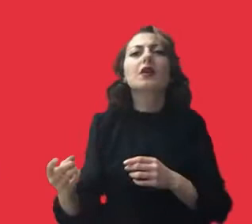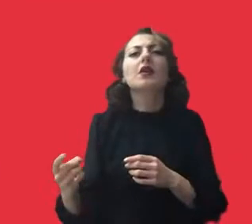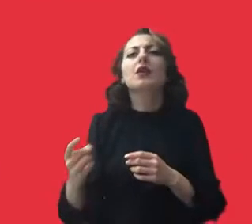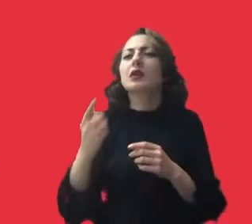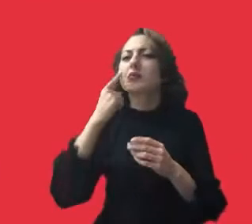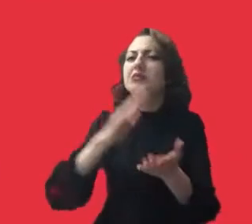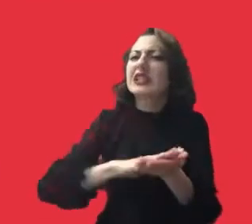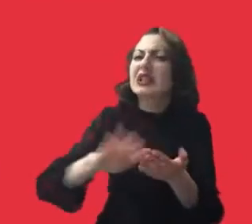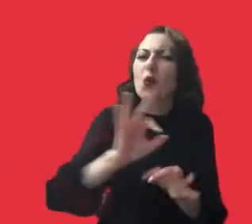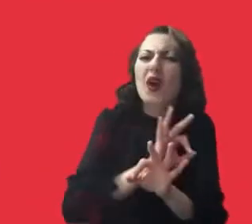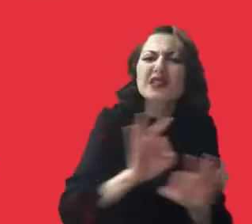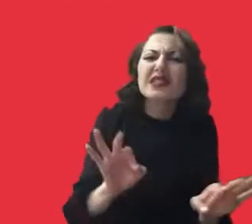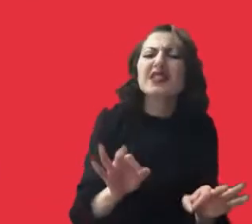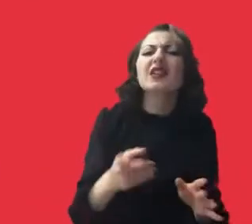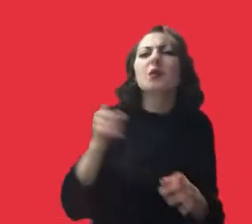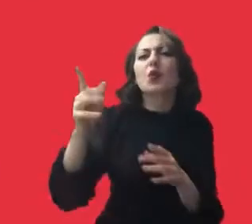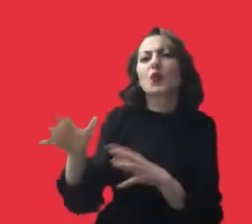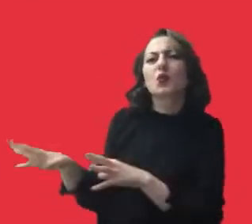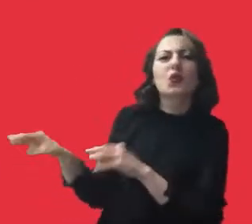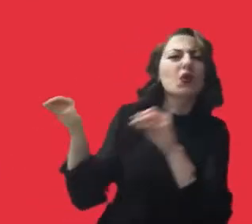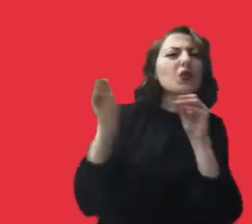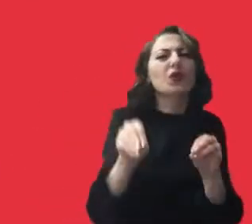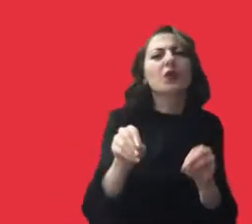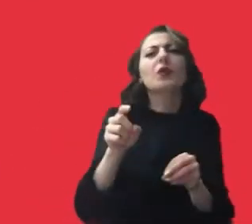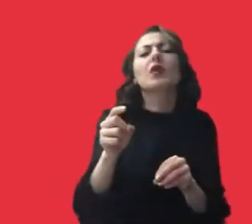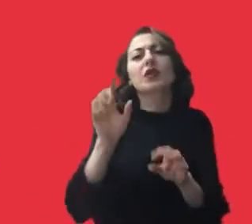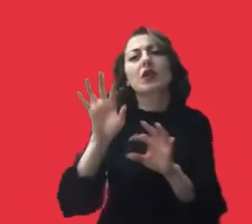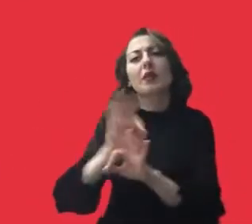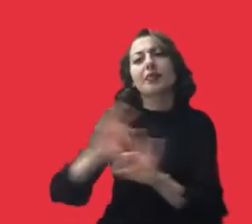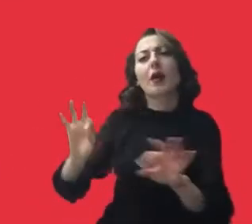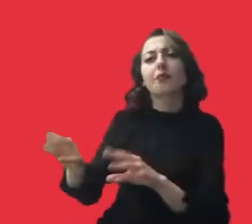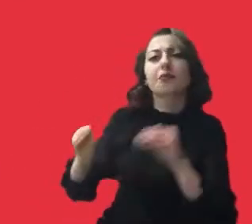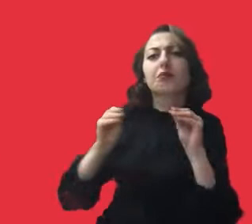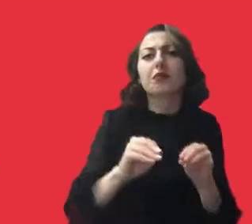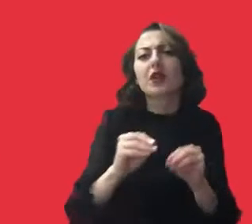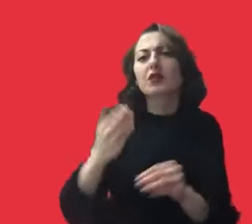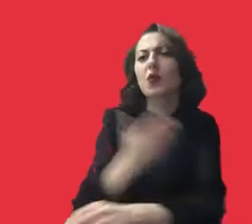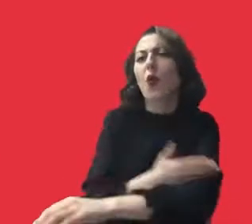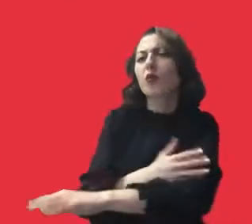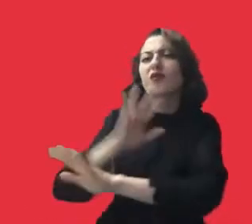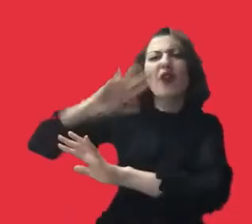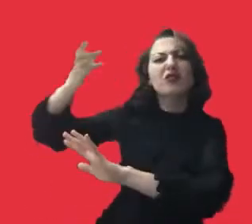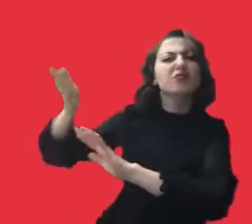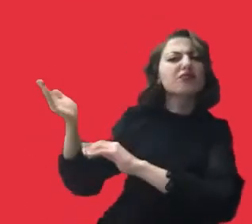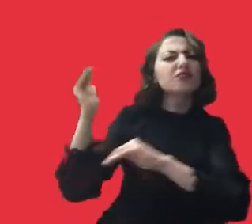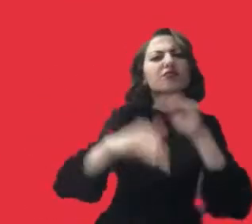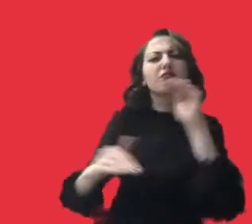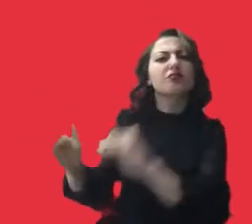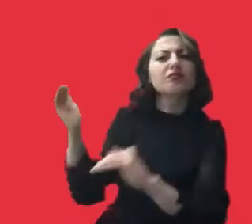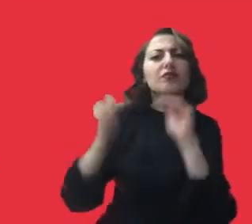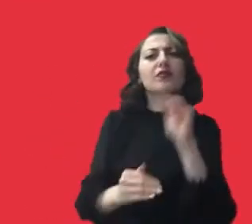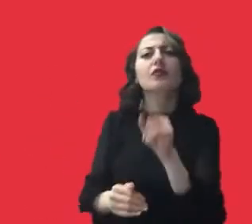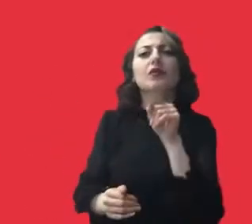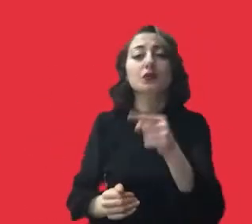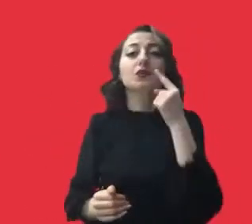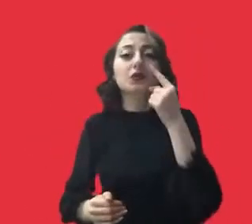de 500,000, dahil and there edersek are 5 around milyon a million kişiyi of direkt irregular olarak migrants. etkileyen, So this means ev sahibi the toplulukları process da affects 5 etkilediğini million people düşünecek olursak